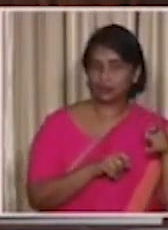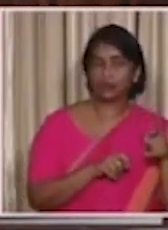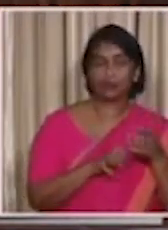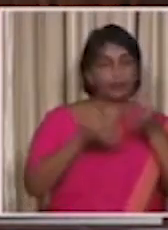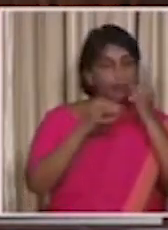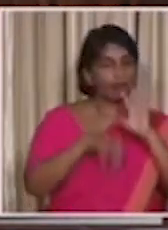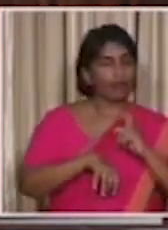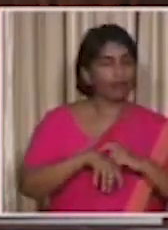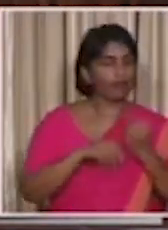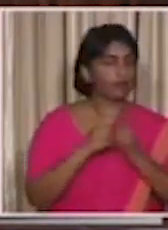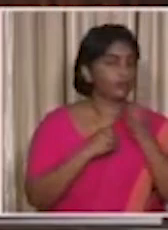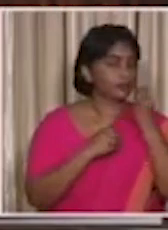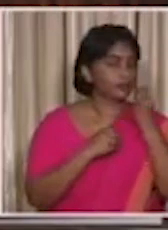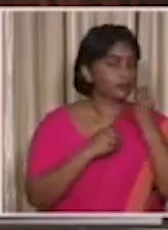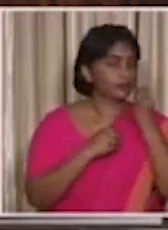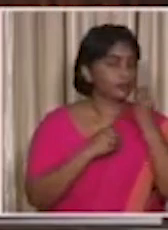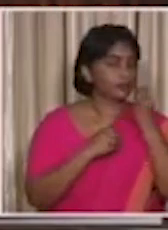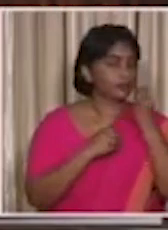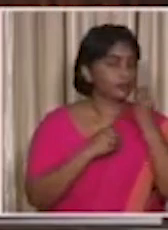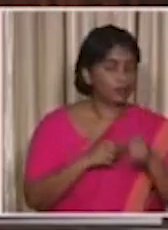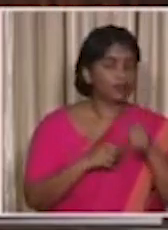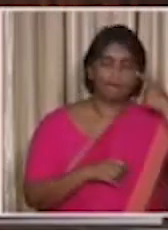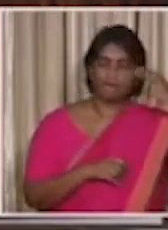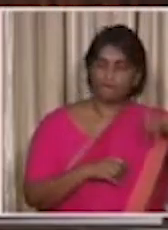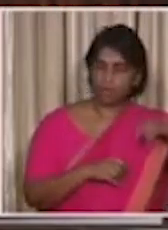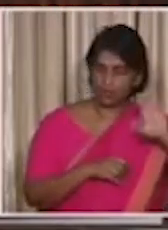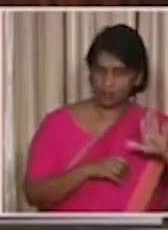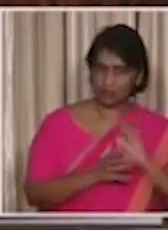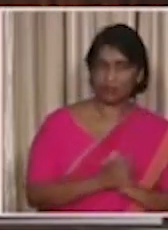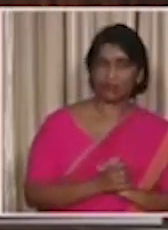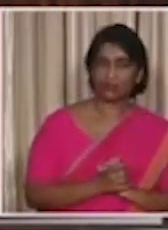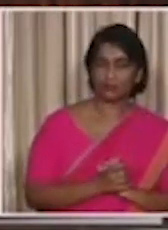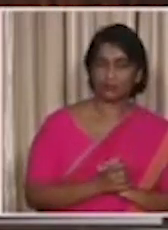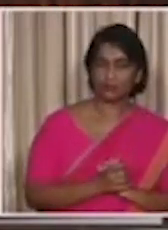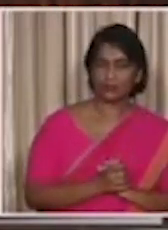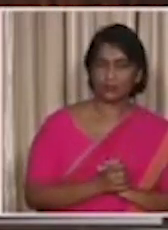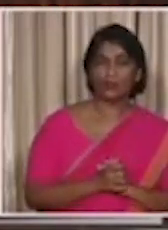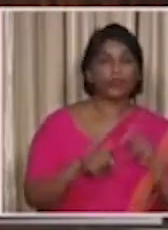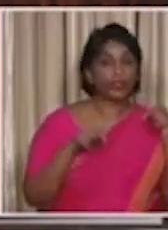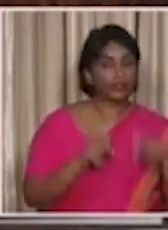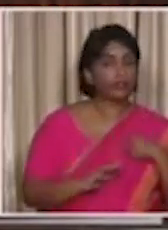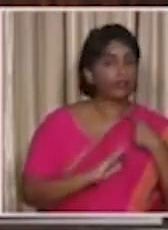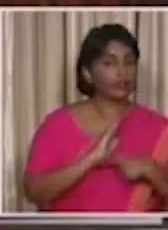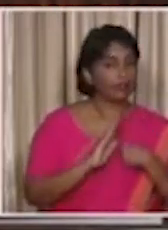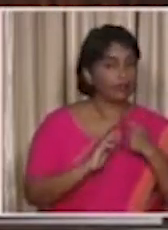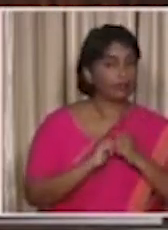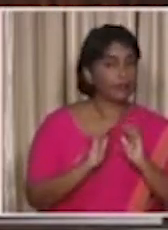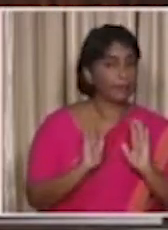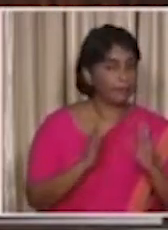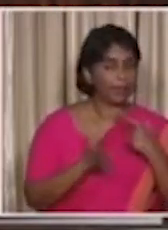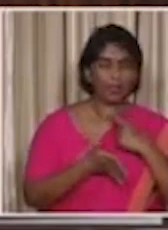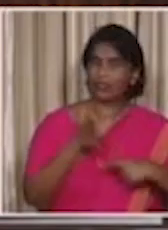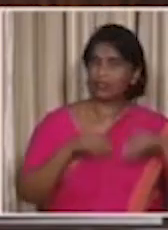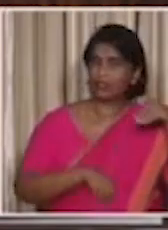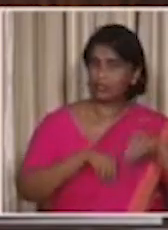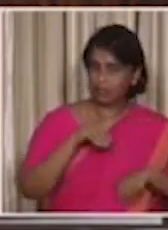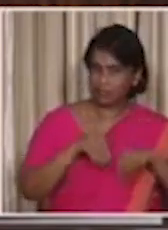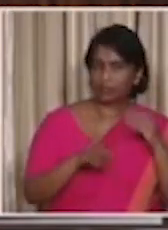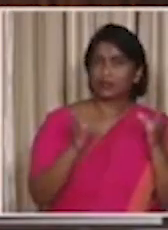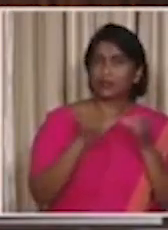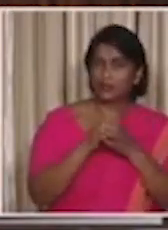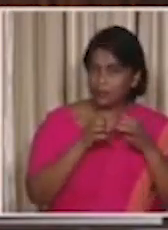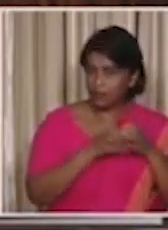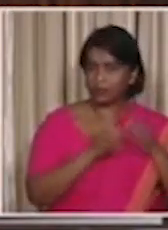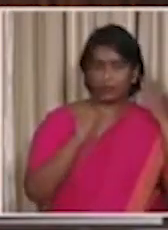නිසි ඉඩකඩක් සැලසිය යුතු බවත් මම විශ්වාසය කරනවා. අද ලංකාව ක්‍රියාත්මක වන දේශපාලන පක්ෂ